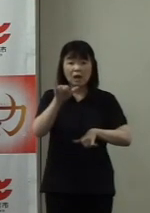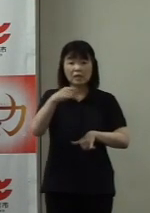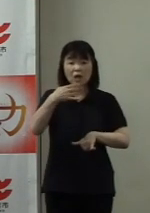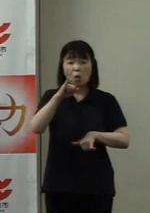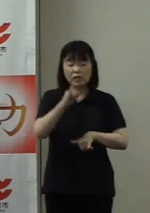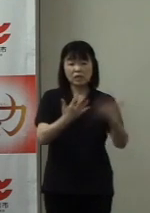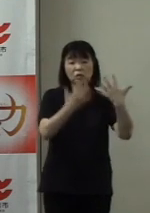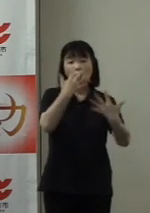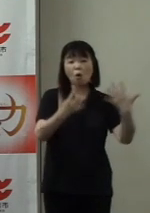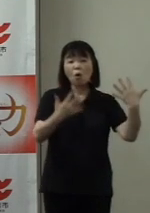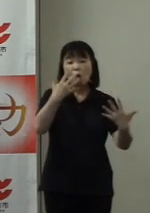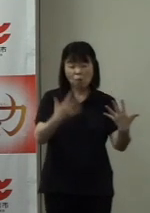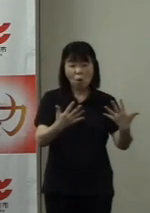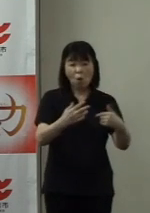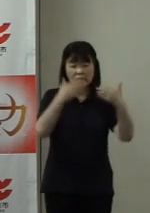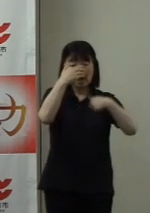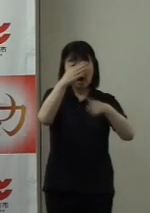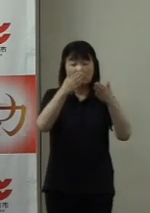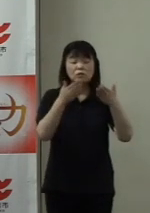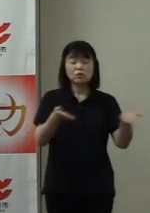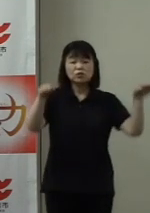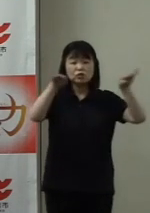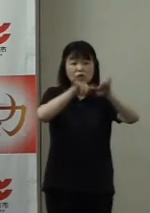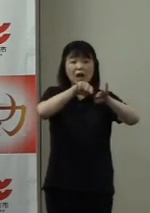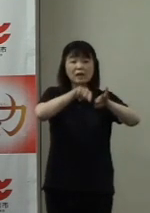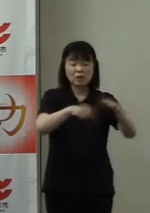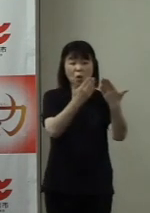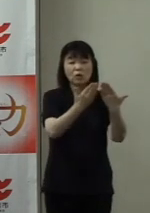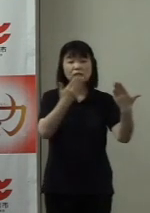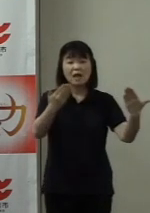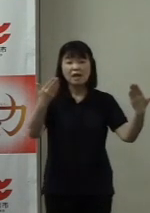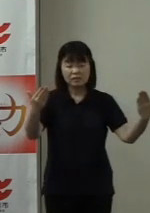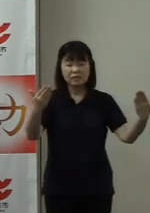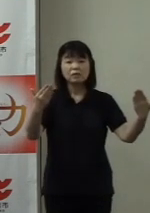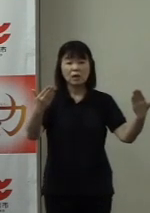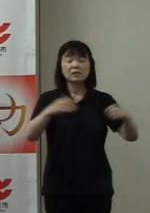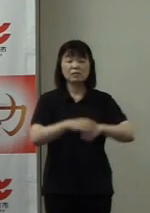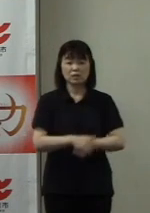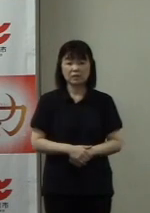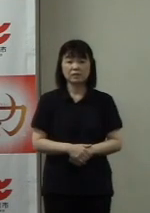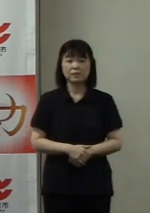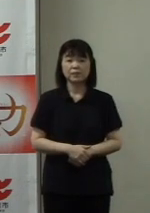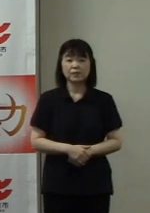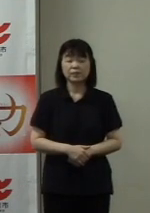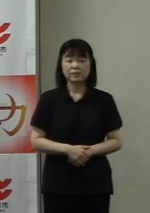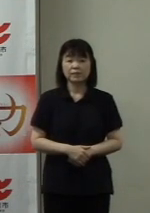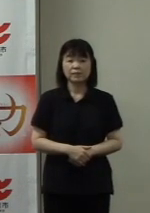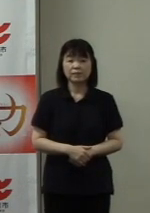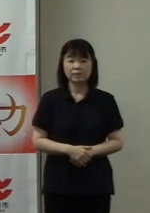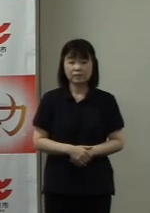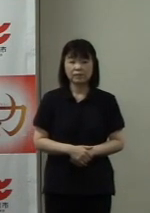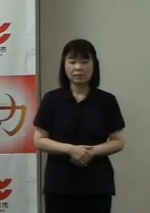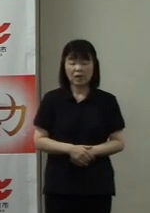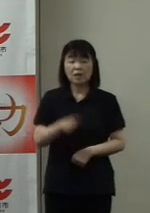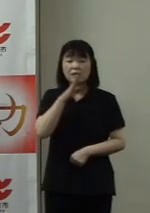いつまでも戦後でありたいというのをここ3年間続けてやっておりますけれども、その成果を踏まえまして現